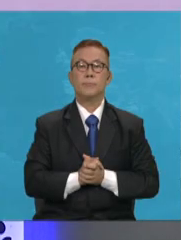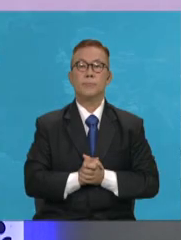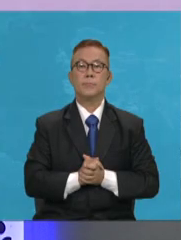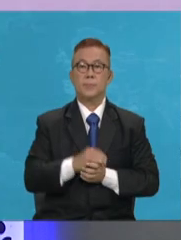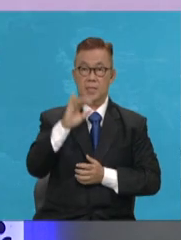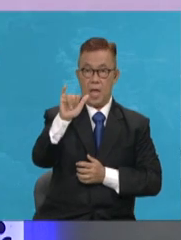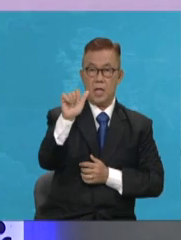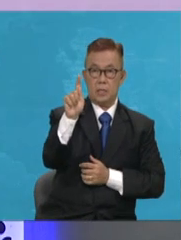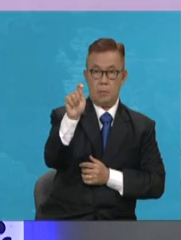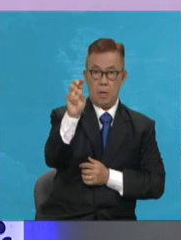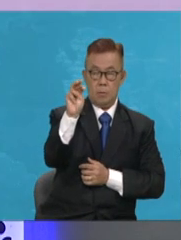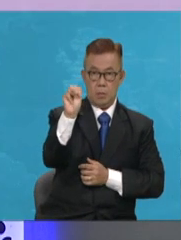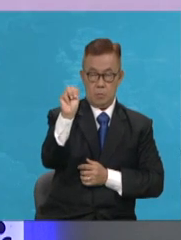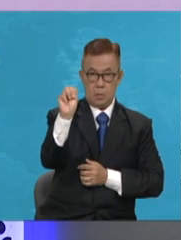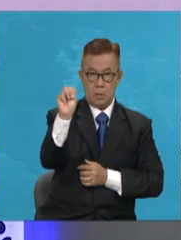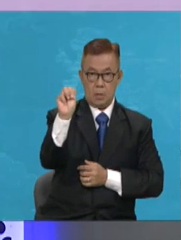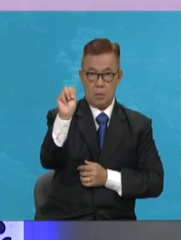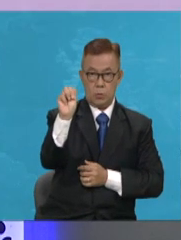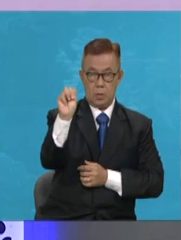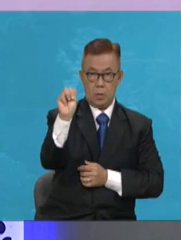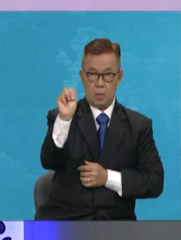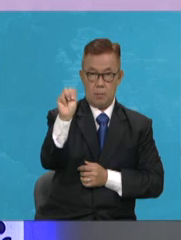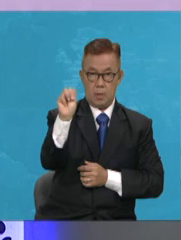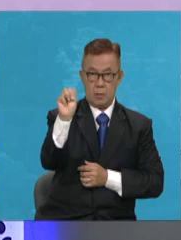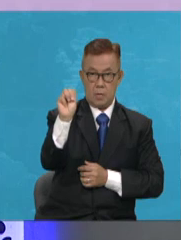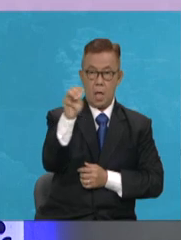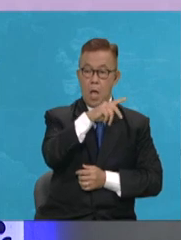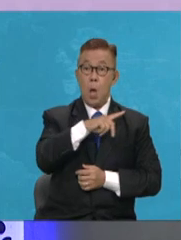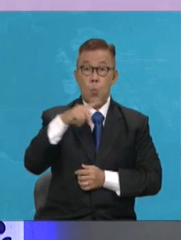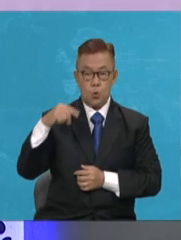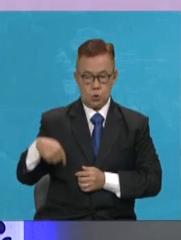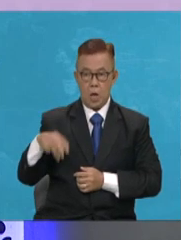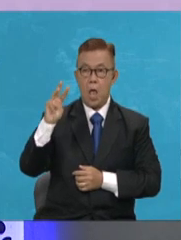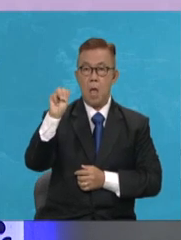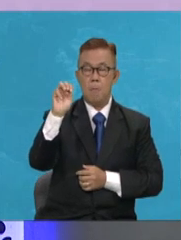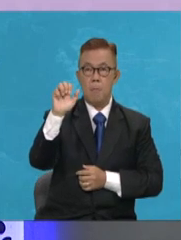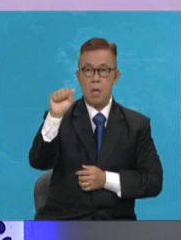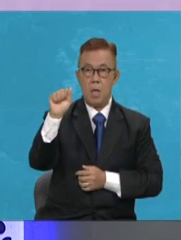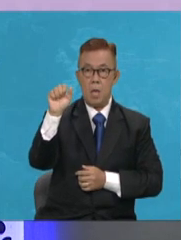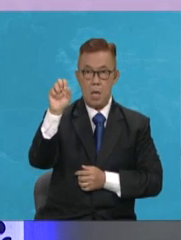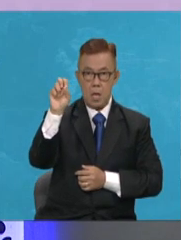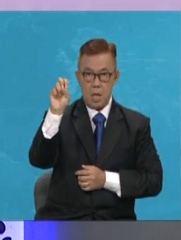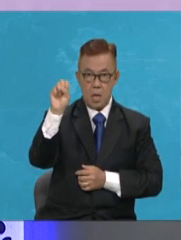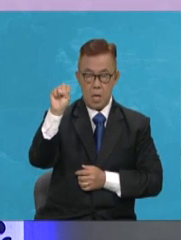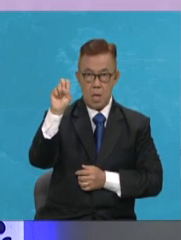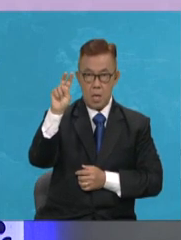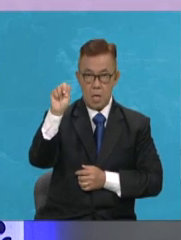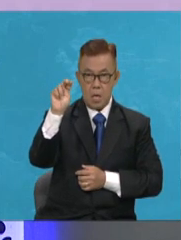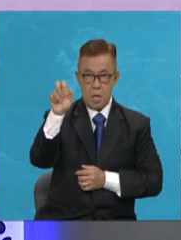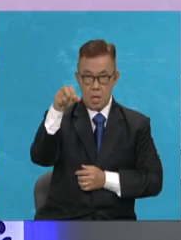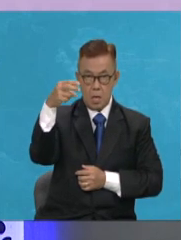yang teramat Mulia Paduka Sri Pangeran anak putri Hajah masna binti almarhum Sultan Haji Omar Ali